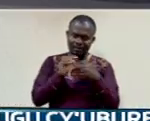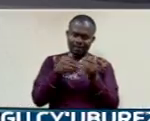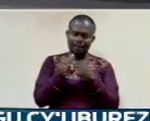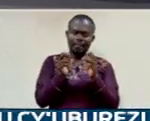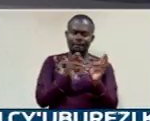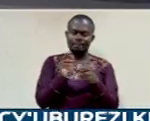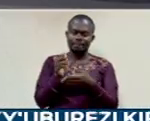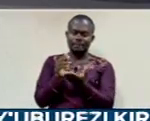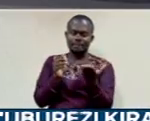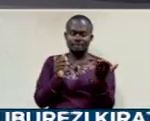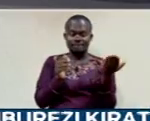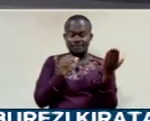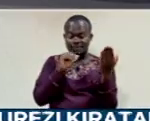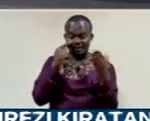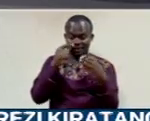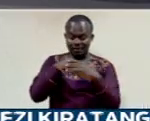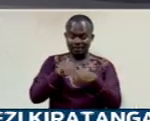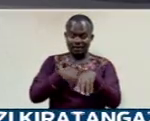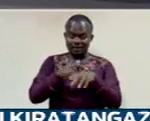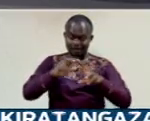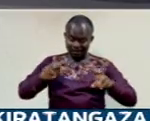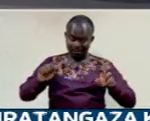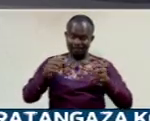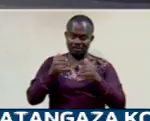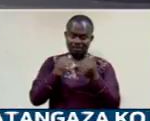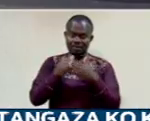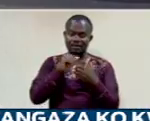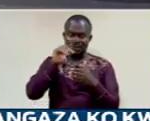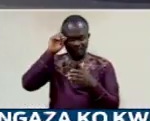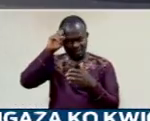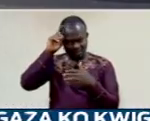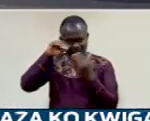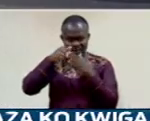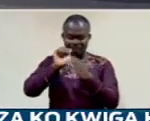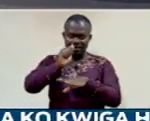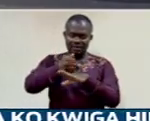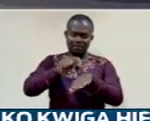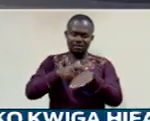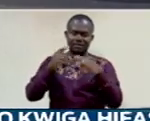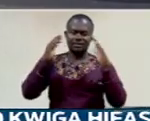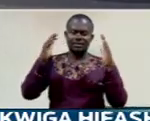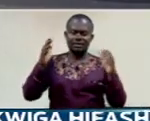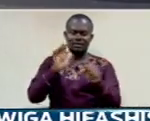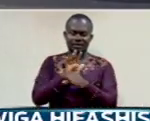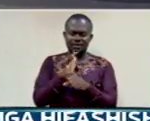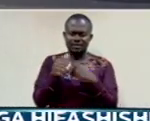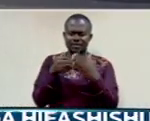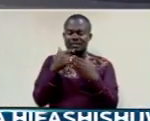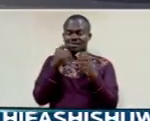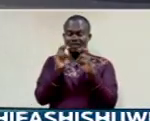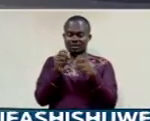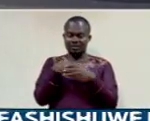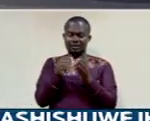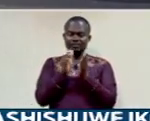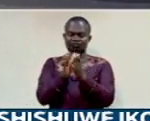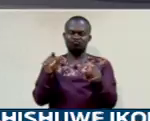yajyaga atabonera umwanya wo gutegura, n'ubu ngubu ntabwo ari kubitekereza ngo abishyireho umwanya cyane. Nkaba mvuga nti muri rusange